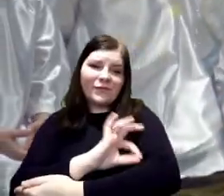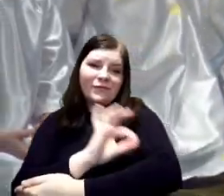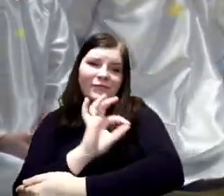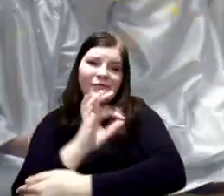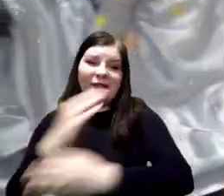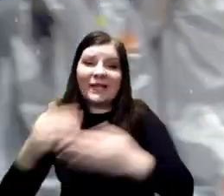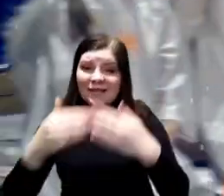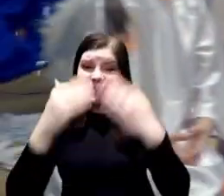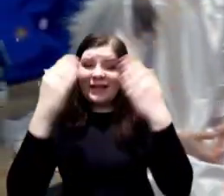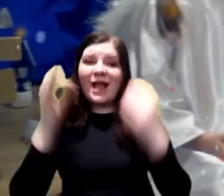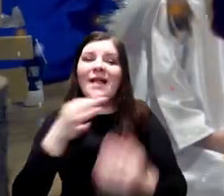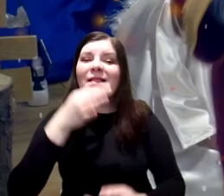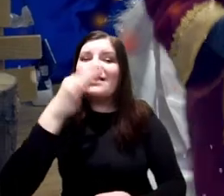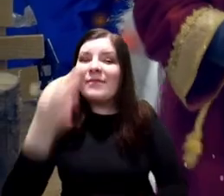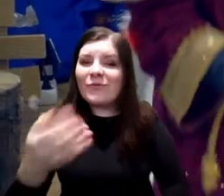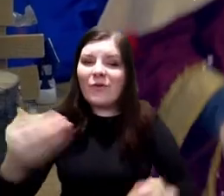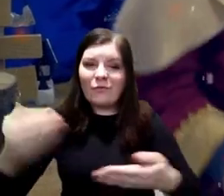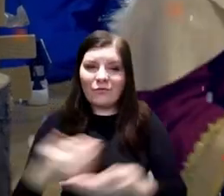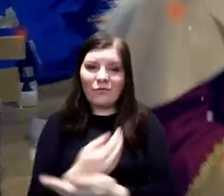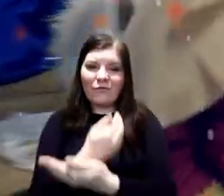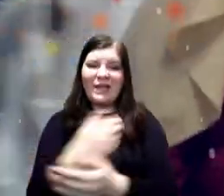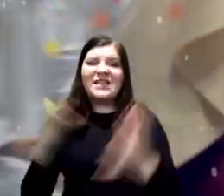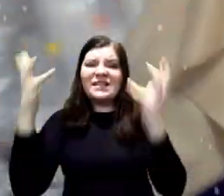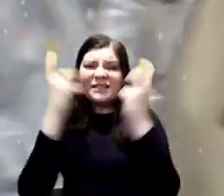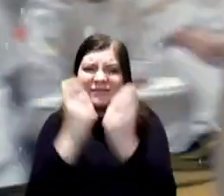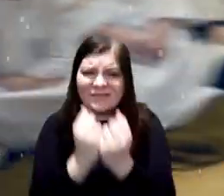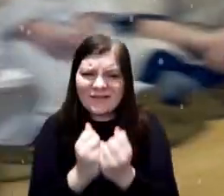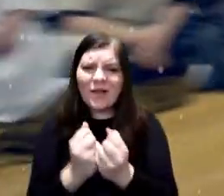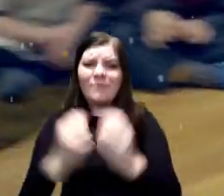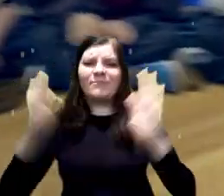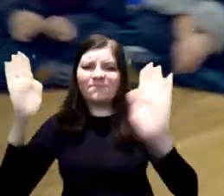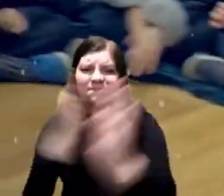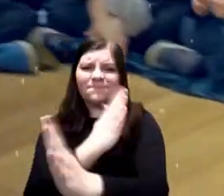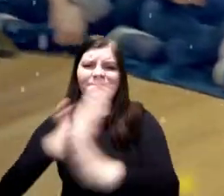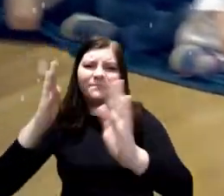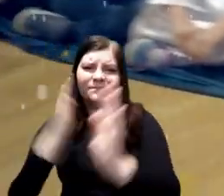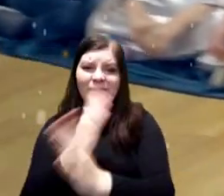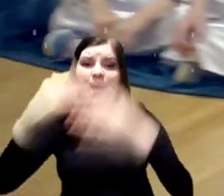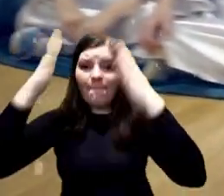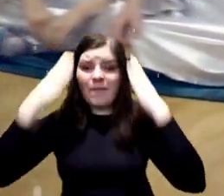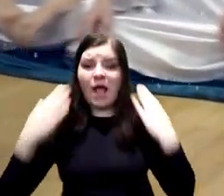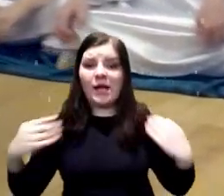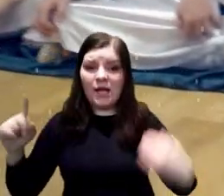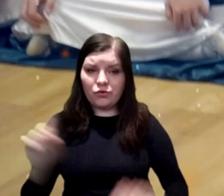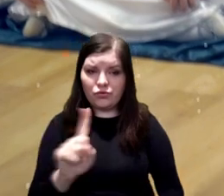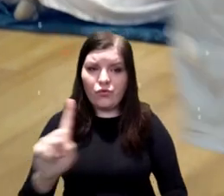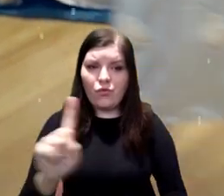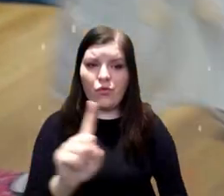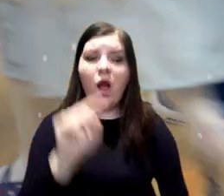będziemy poprzestawać, dopóki tylko będziemy w stanie realizować ją tutaj w naszym przedszkolu. To chcemy ten